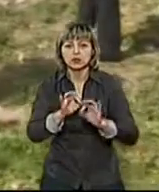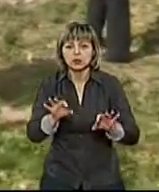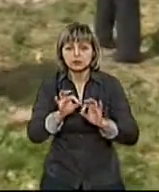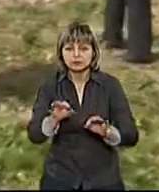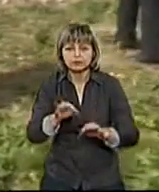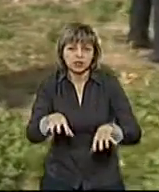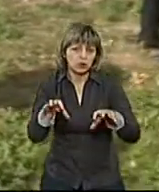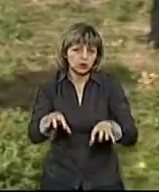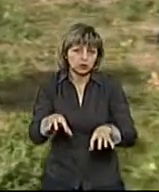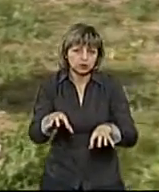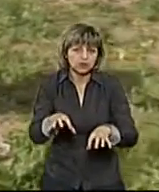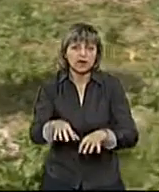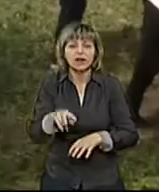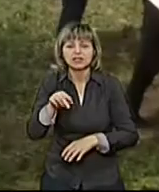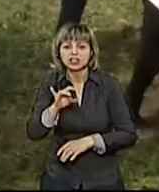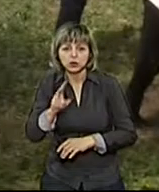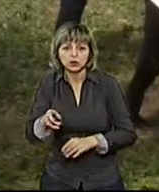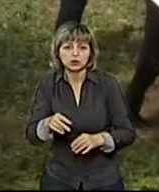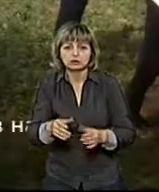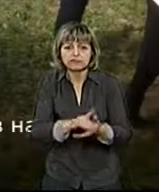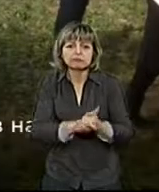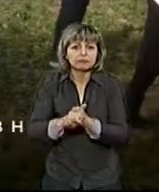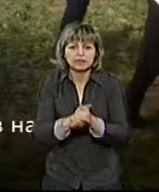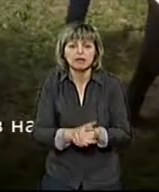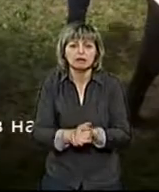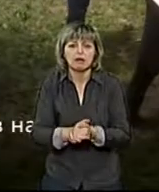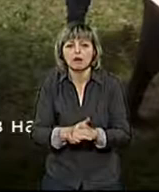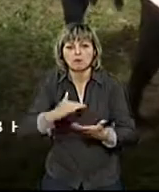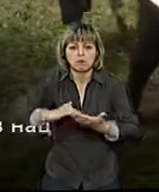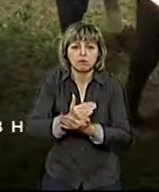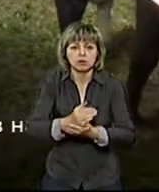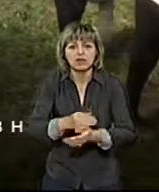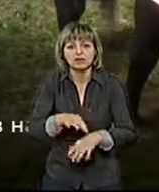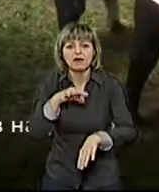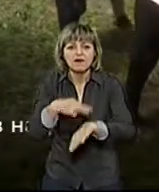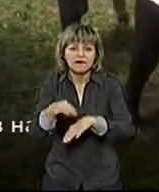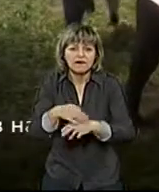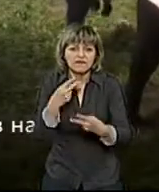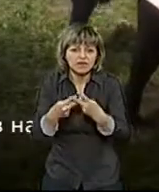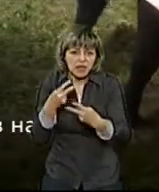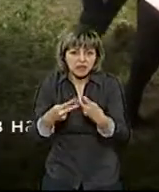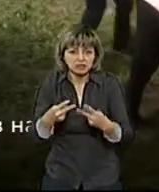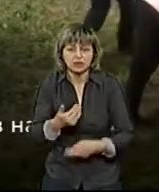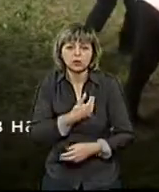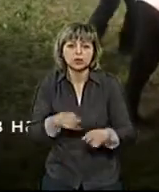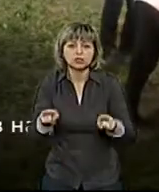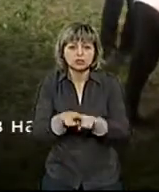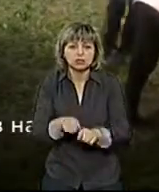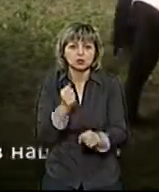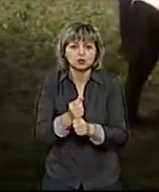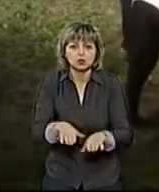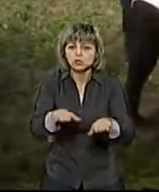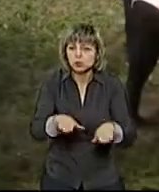жертв нацизму» Валентина Лазарук. Хочемо зробити цей куточок затишний, такий зручний для